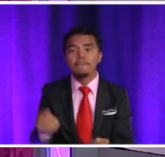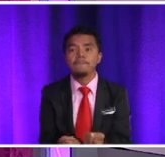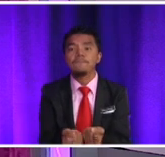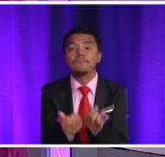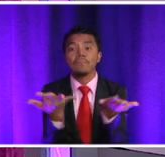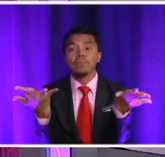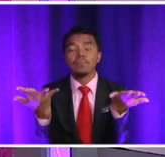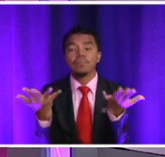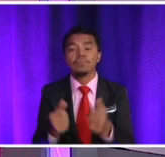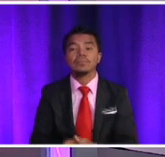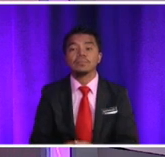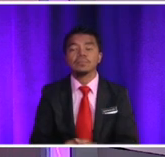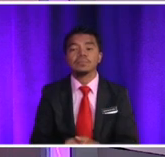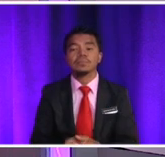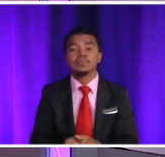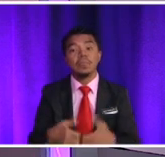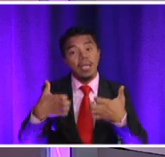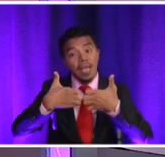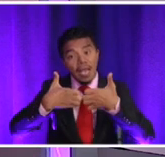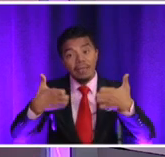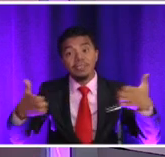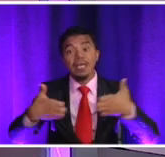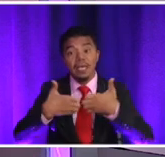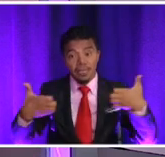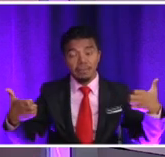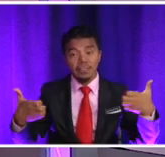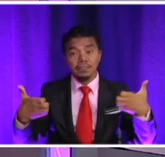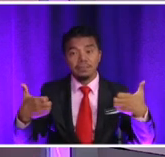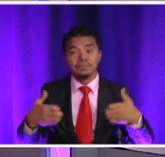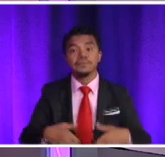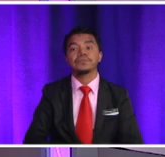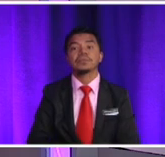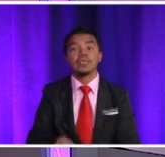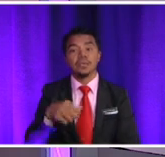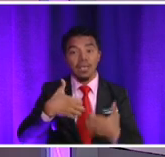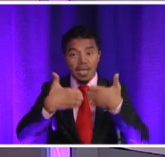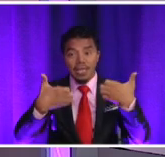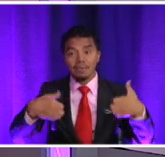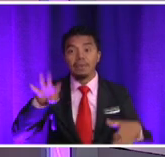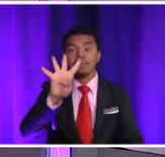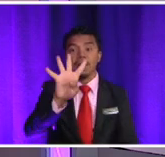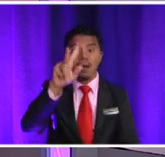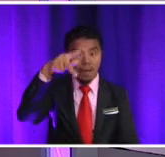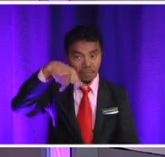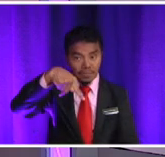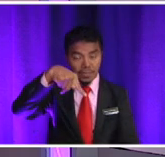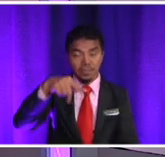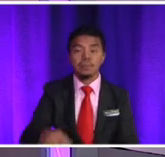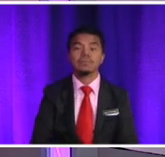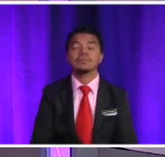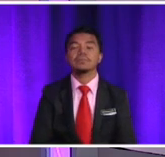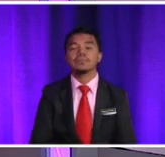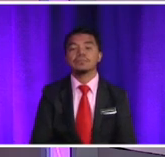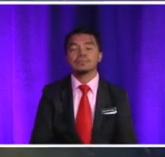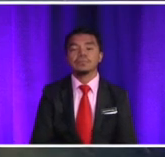mereka memaksakan produk mereka dengan lebih baik oke yaitu dengan mengamalkan dengan 4 Pi jangan tinggal 4 pilih supaya